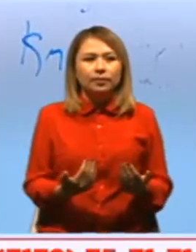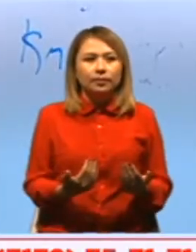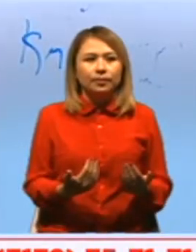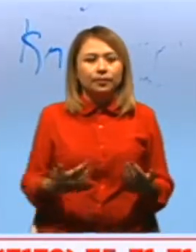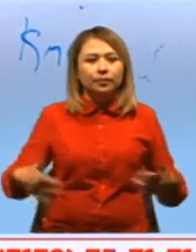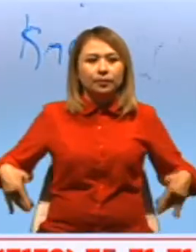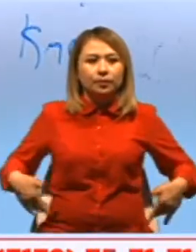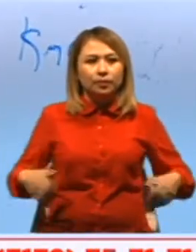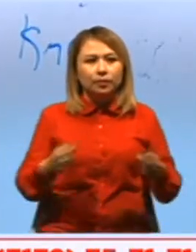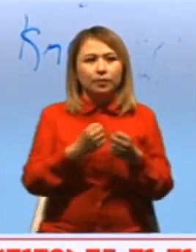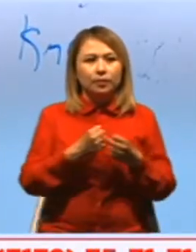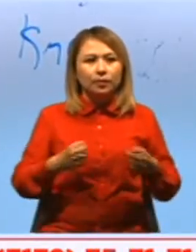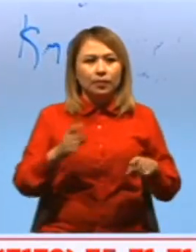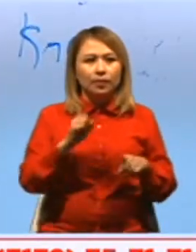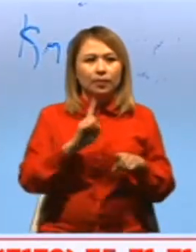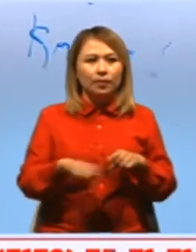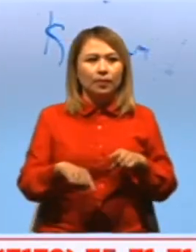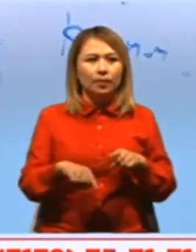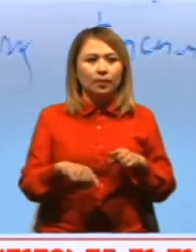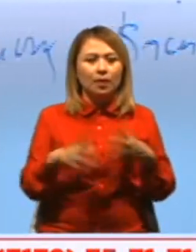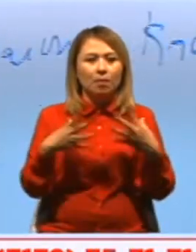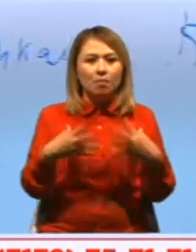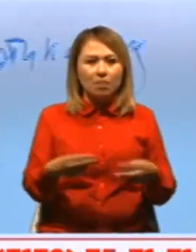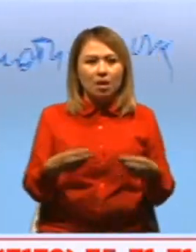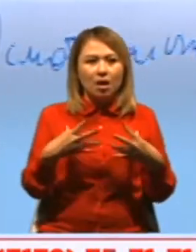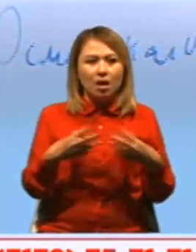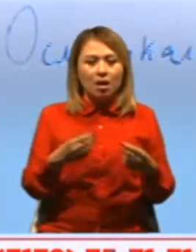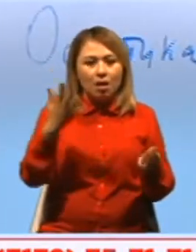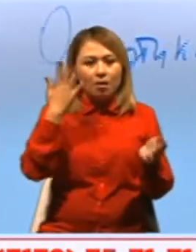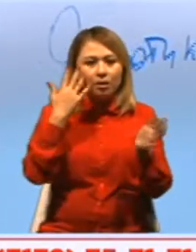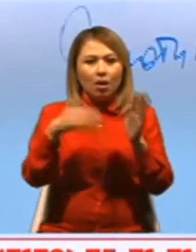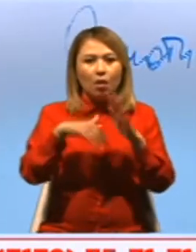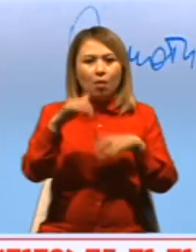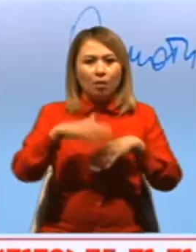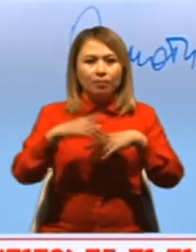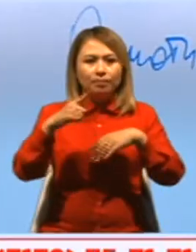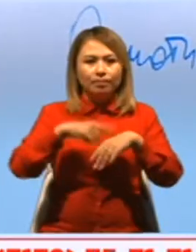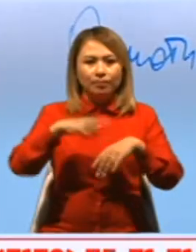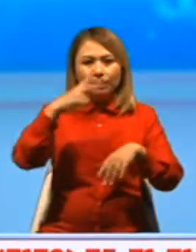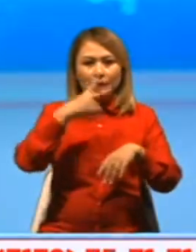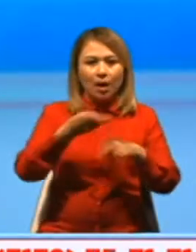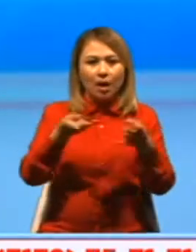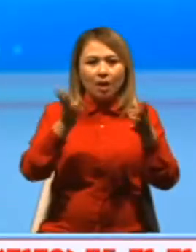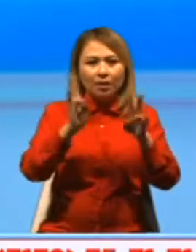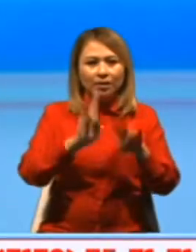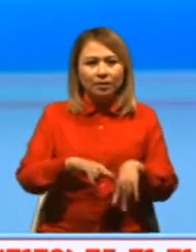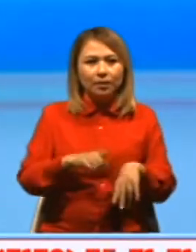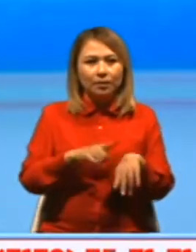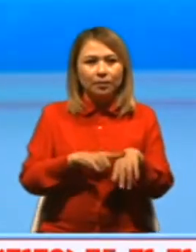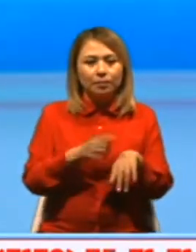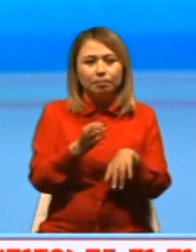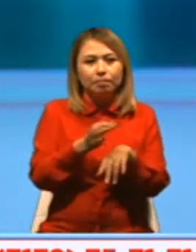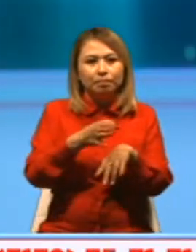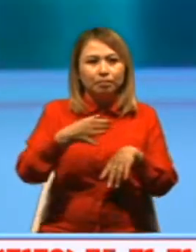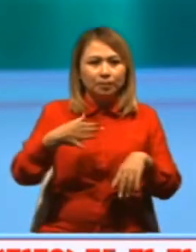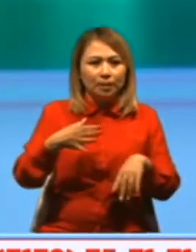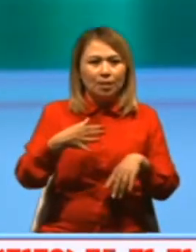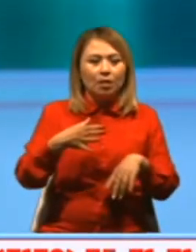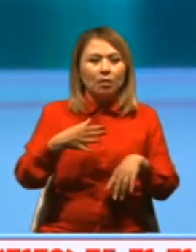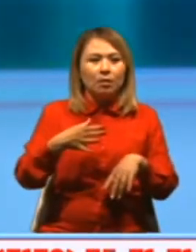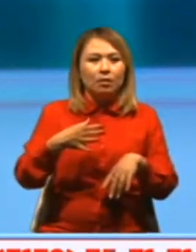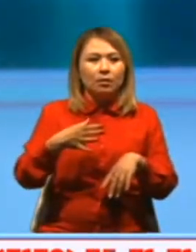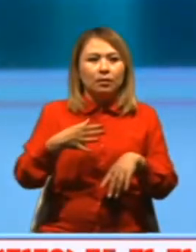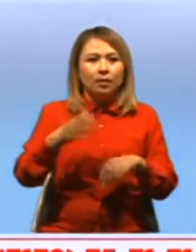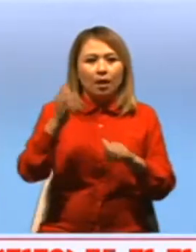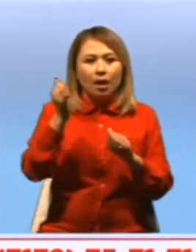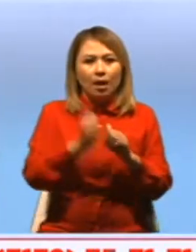бүйрек ісінуі ол тестообразный болады, жұмсақ болады, қолды басқан кезде қолдың ізі қалады, бірден жайылады деген сияқты. Оны